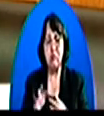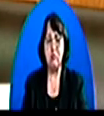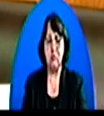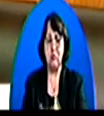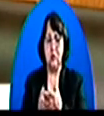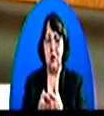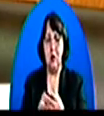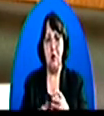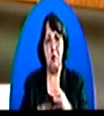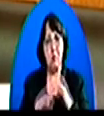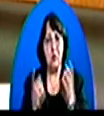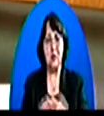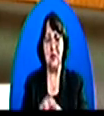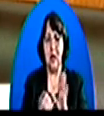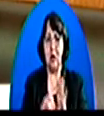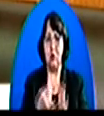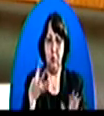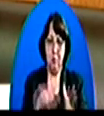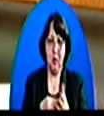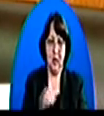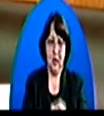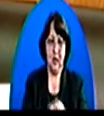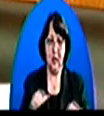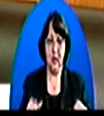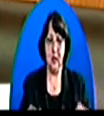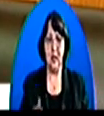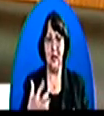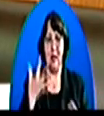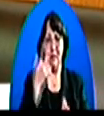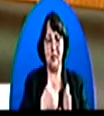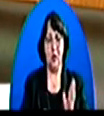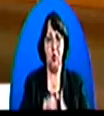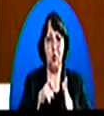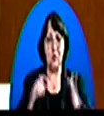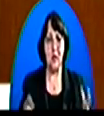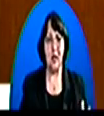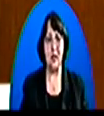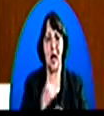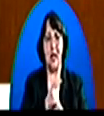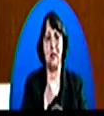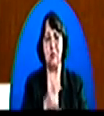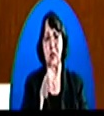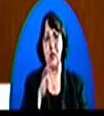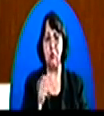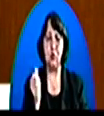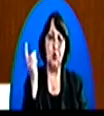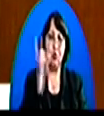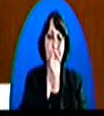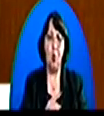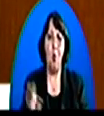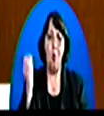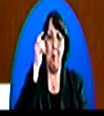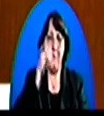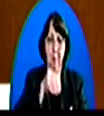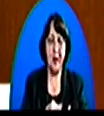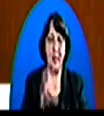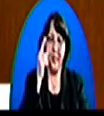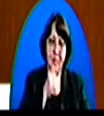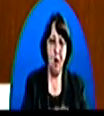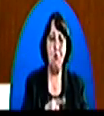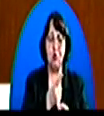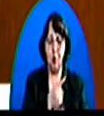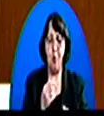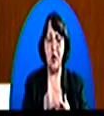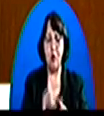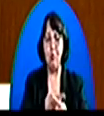бид төрүүлсэн 64,000 иргэн бол энэ 5 сарын хугацаатай халамжийнхаа тэтгэврийг 100 мянган төгрөгөөр нэмэгдүүлж авна. За